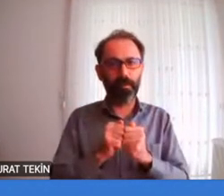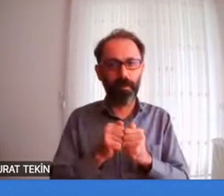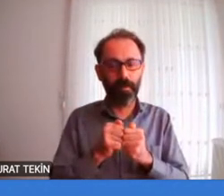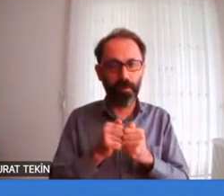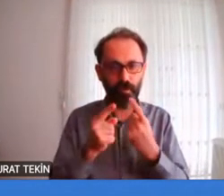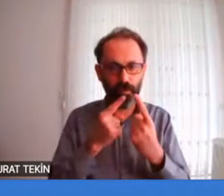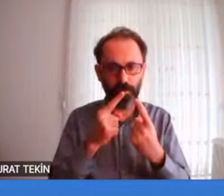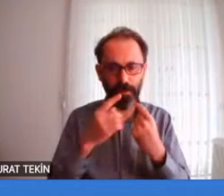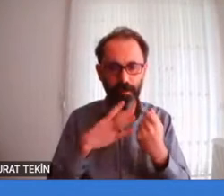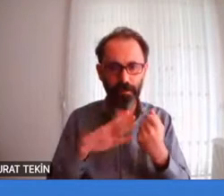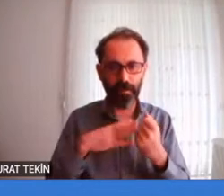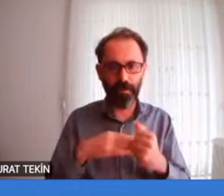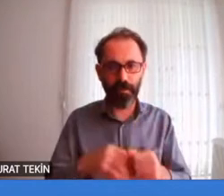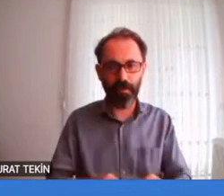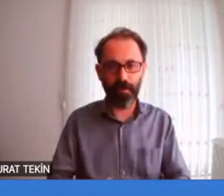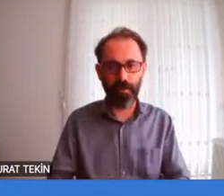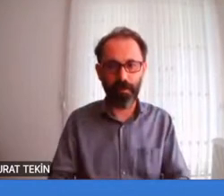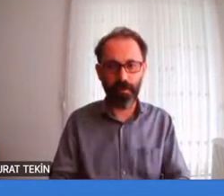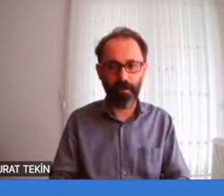Ben